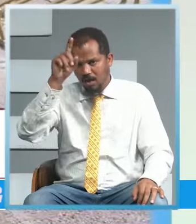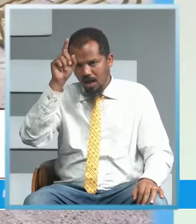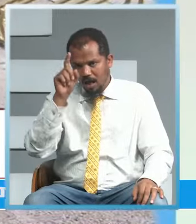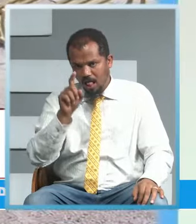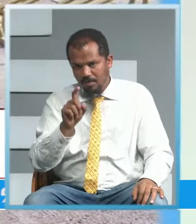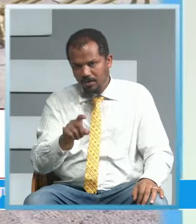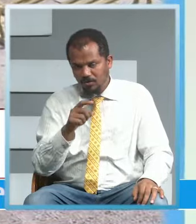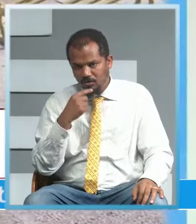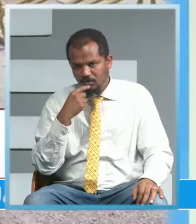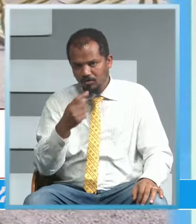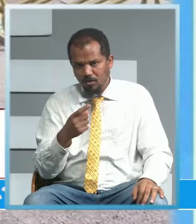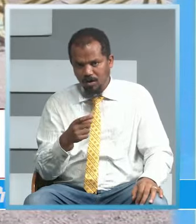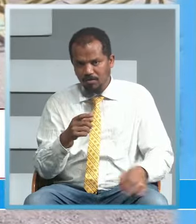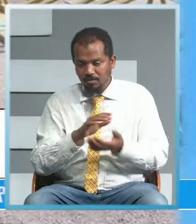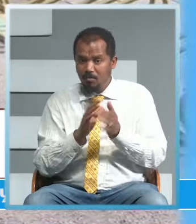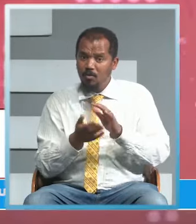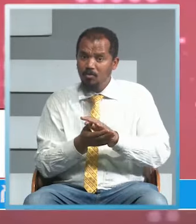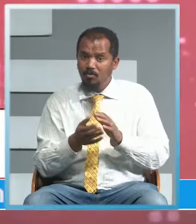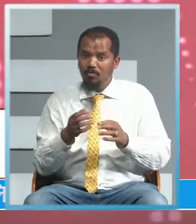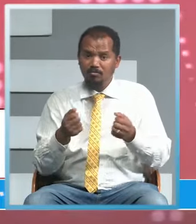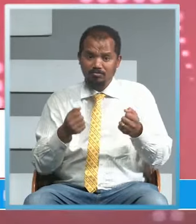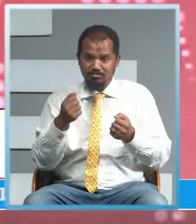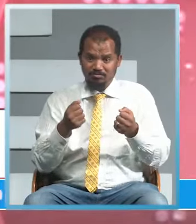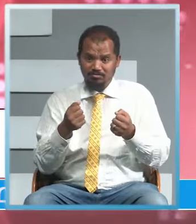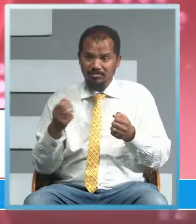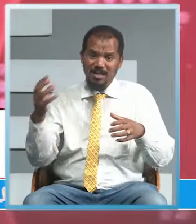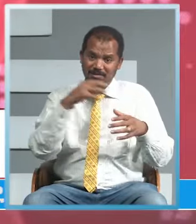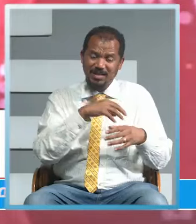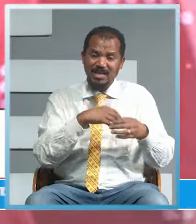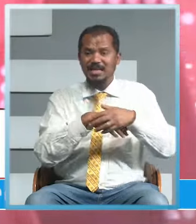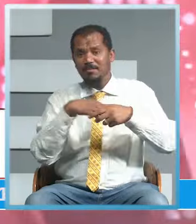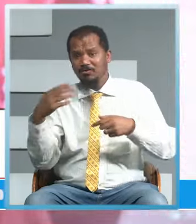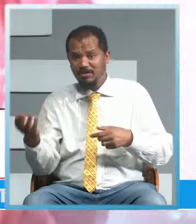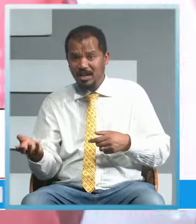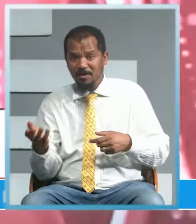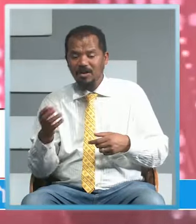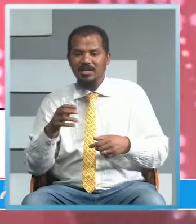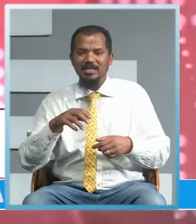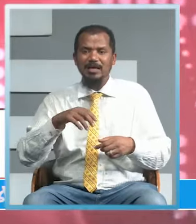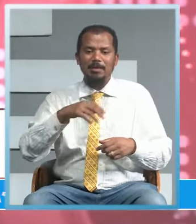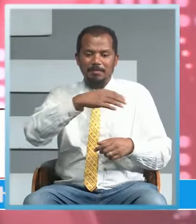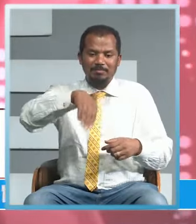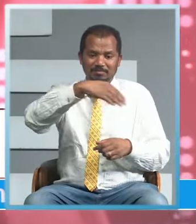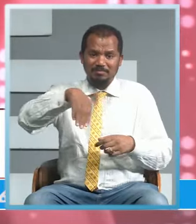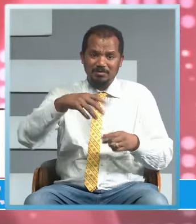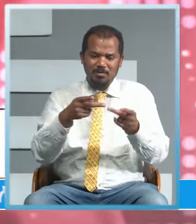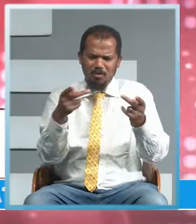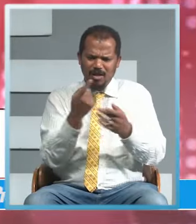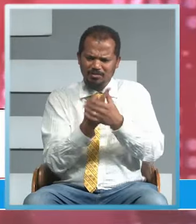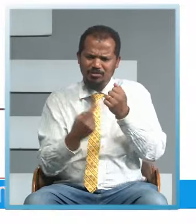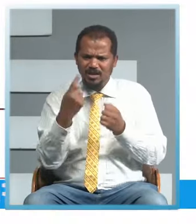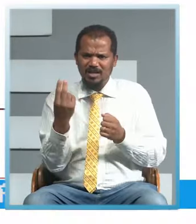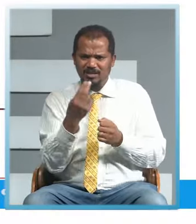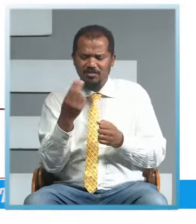ማወቅ አለባቸው ሲል ገልጿል። በመሆኑ ማሽከርካሪዎች ተሳፋሪዎችን ለመጫንም ሆነ ለማውረድ መሻገሪያ ቦታ